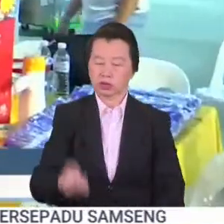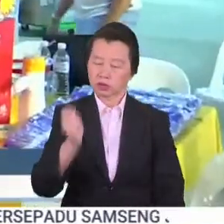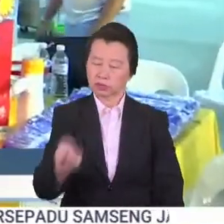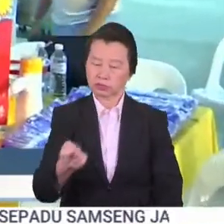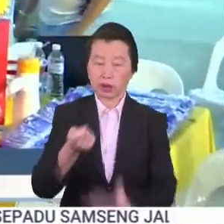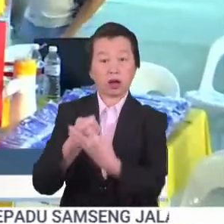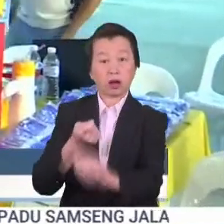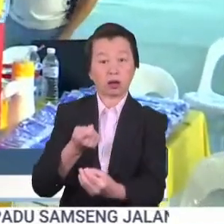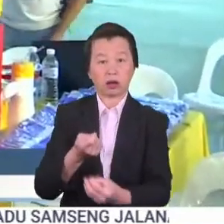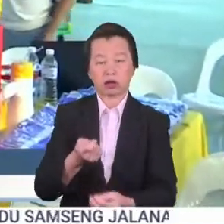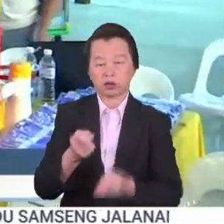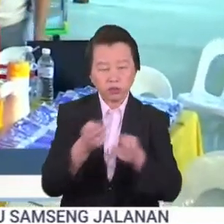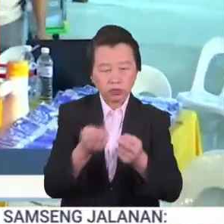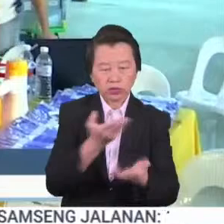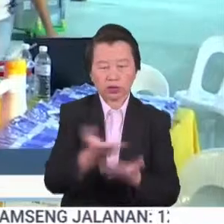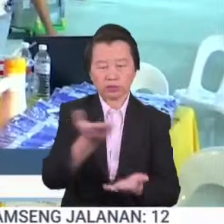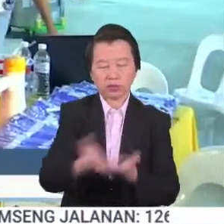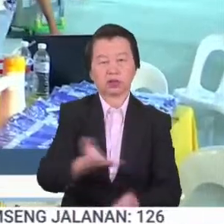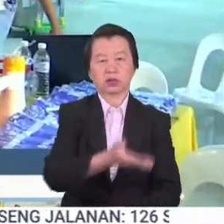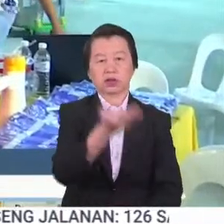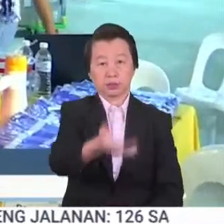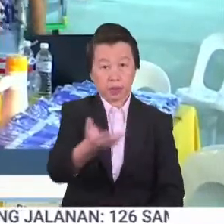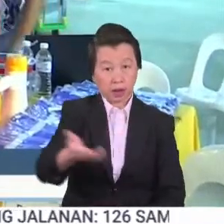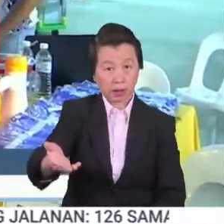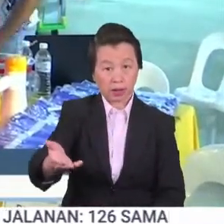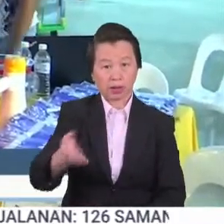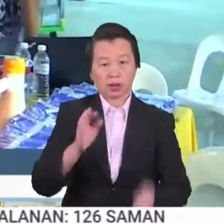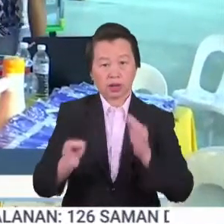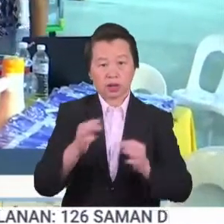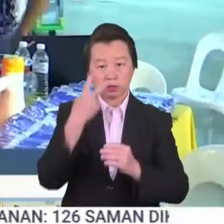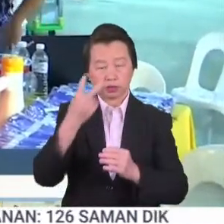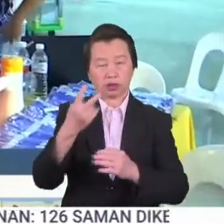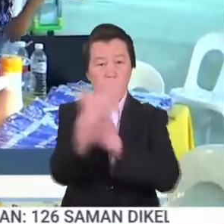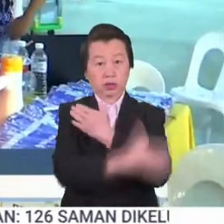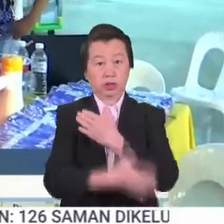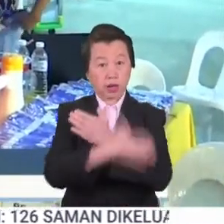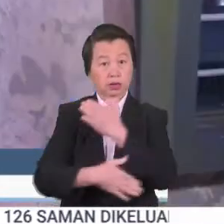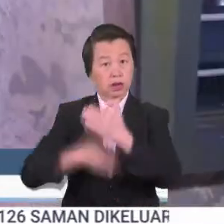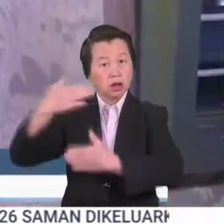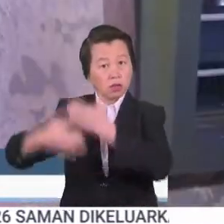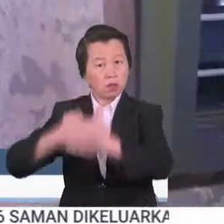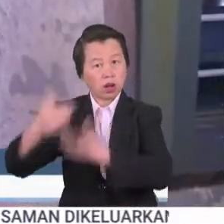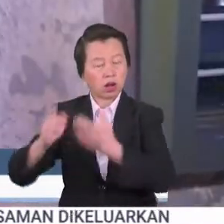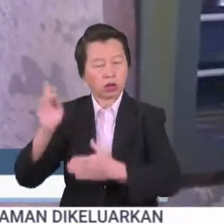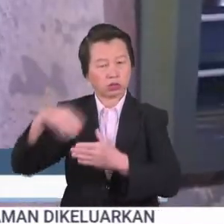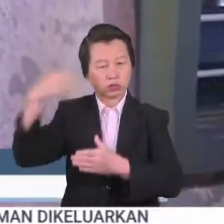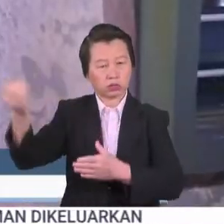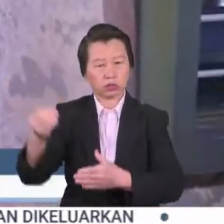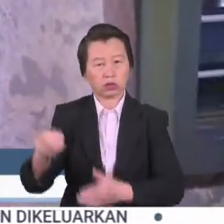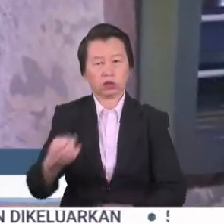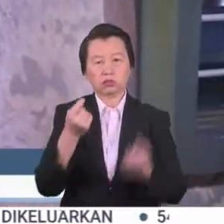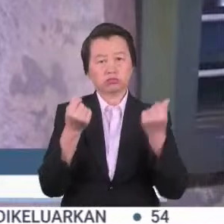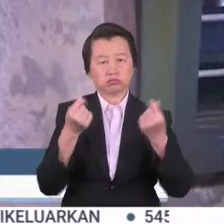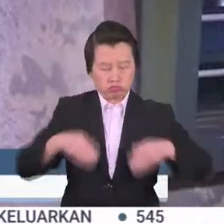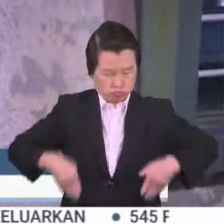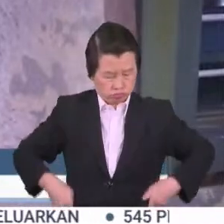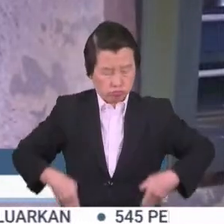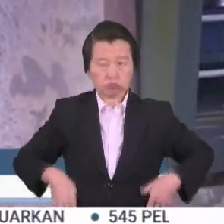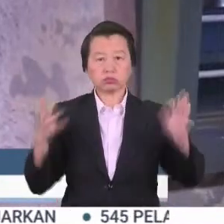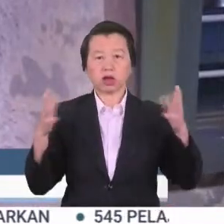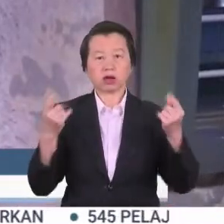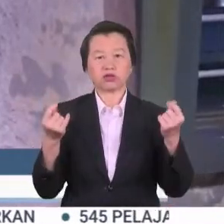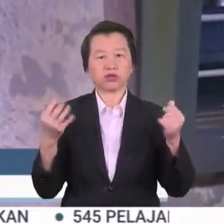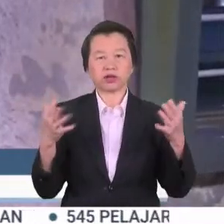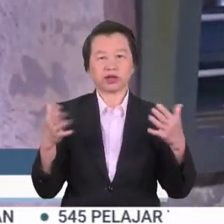urusan kita nak Meli barang dan sebagainya kalau kita lihat kepada pembangunan di negara-negara maju cash transaction